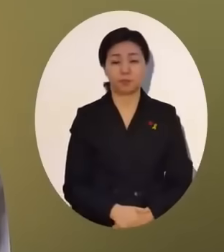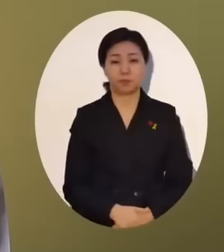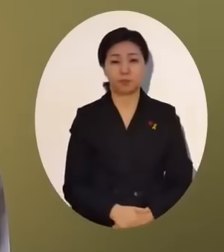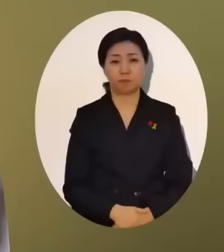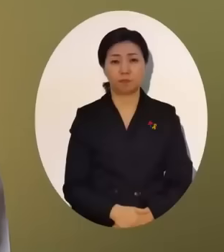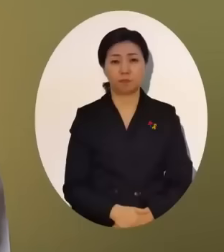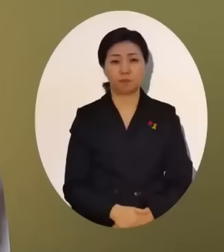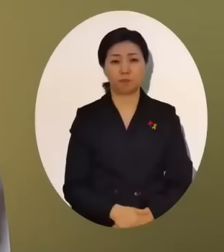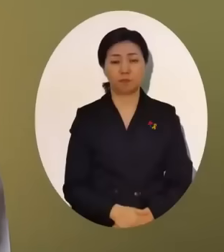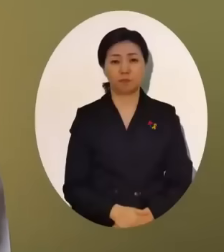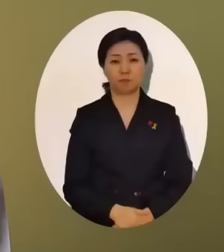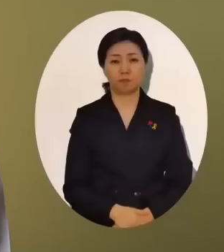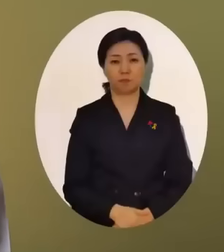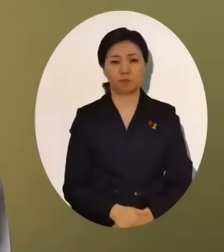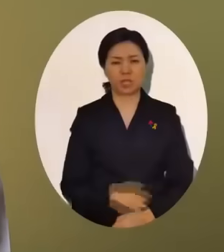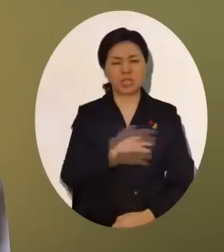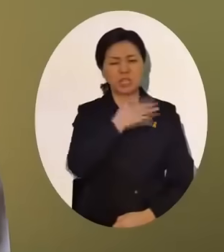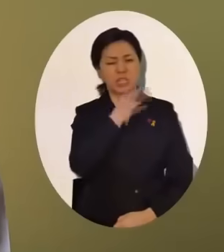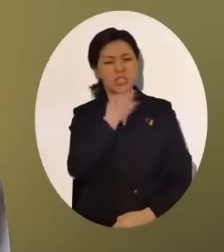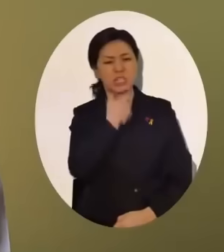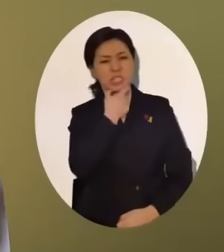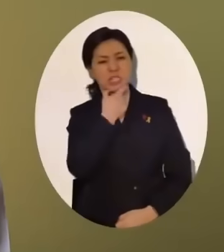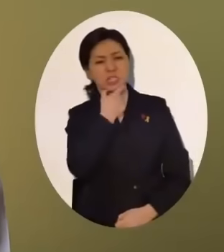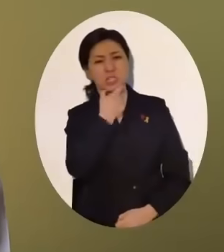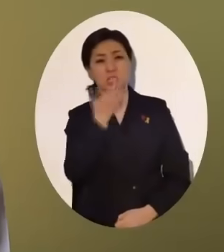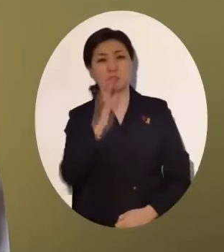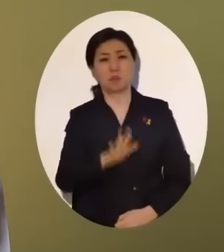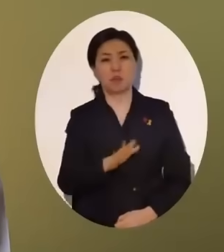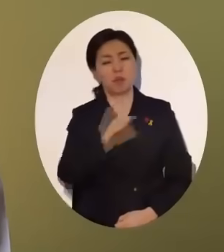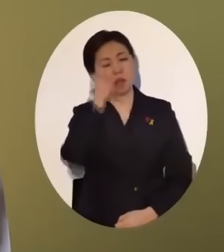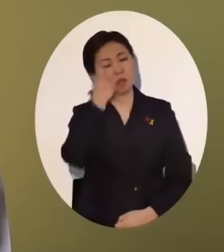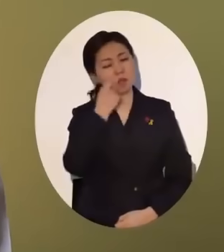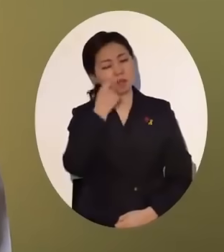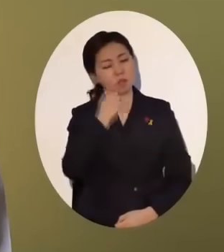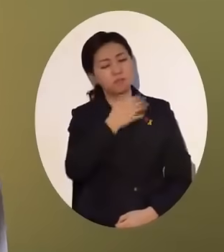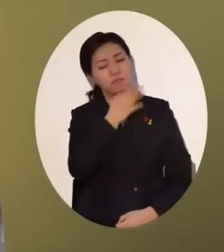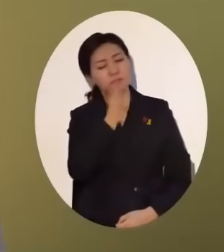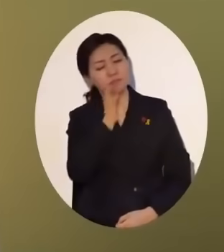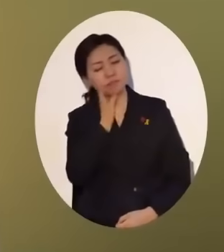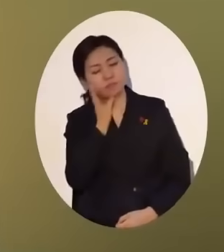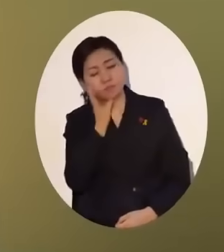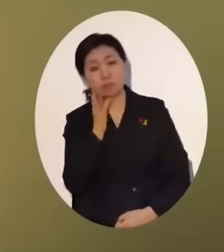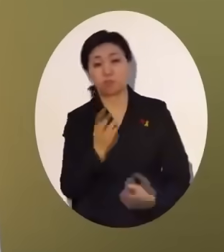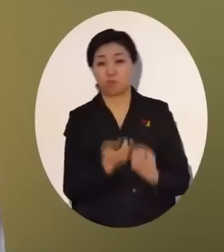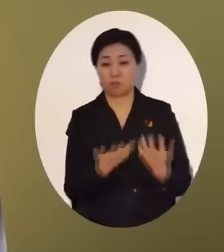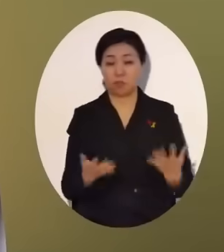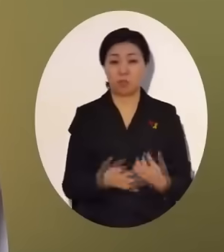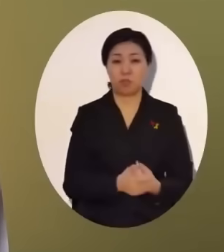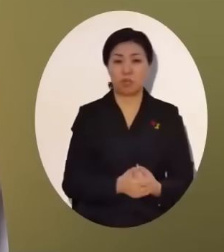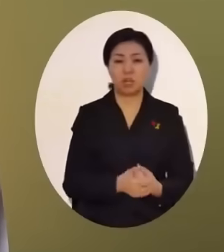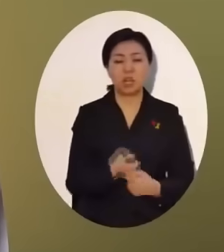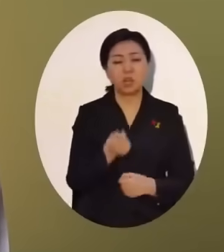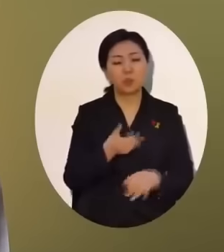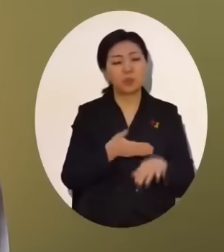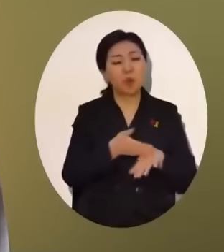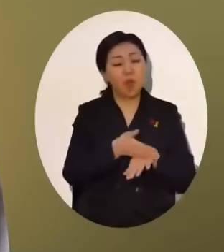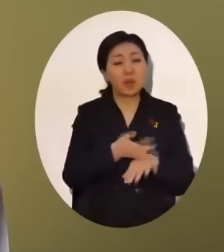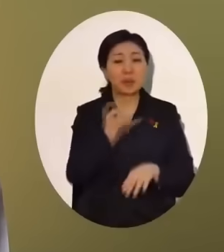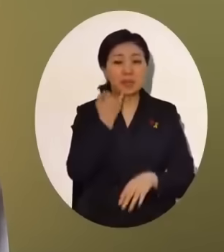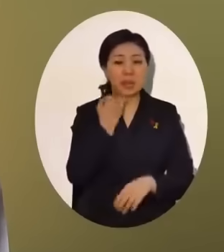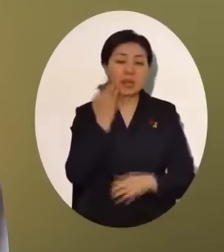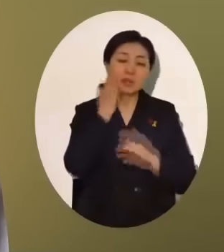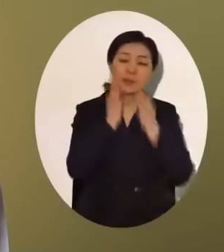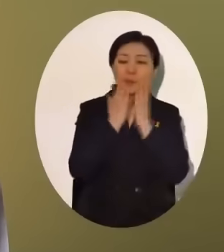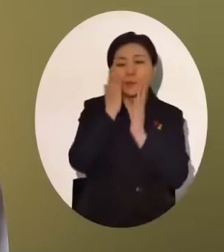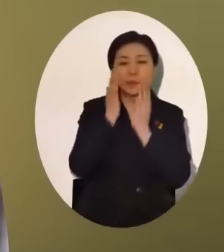자기가 뭐 아무리 안 늙겠다고 발버둥 쳐도 안 늙을 수가 없어. 잠시 좀 늦출 수는 있겠지. 얼굴에